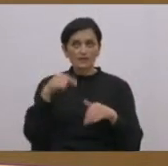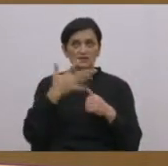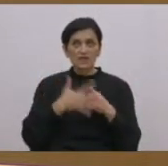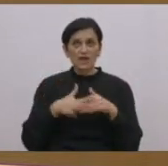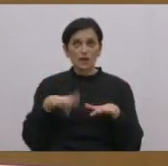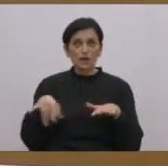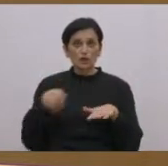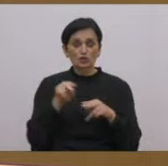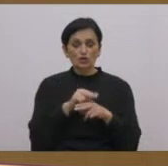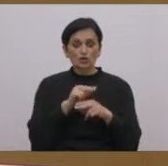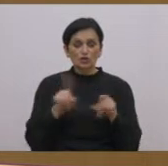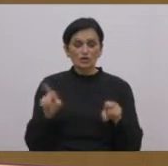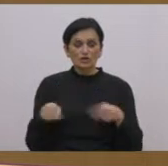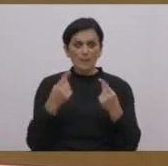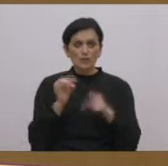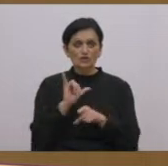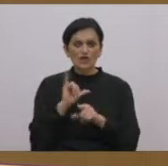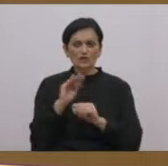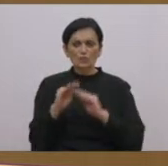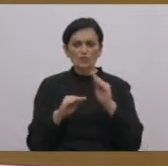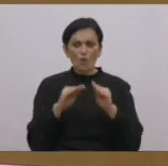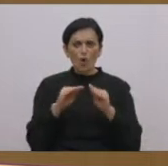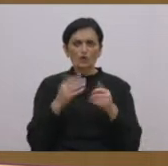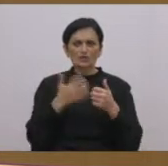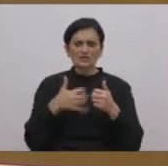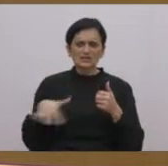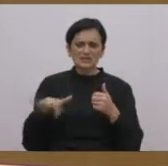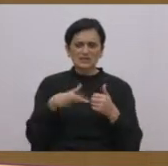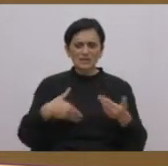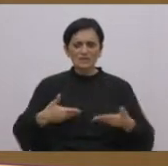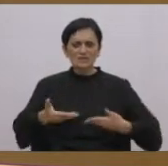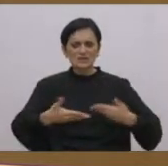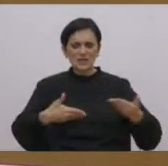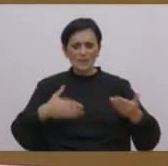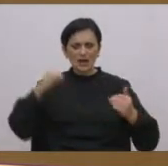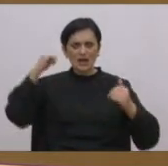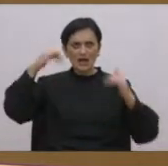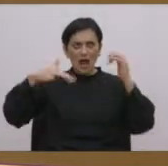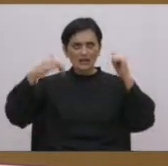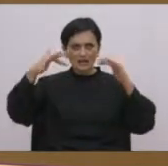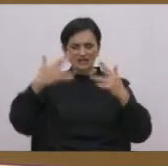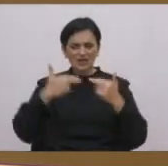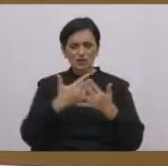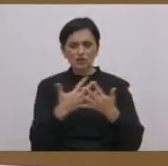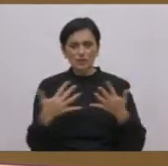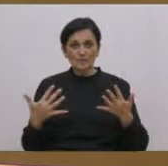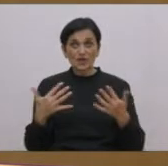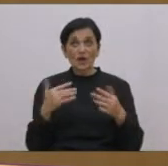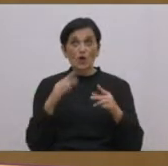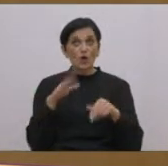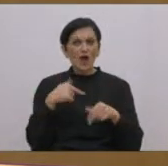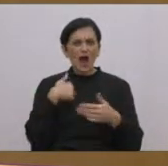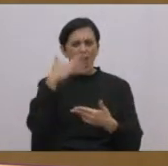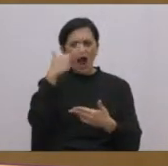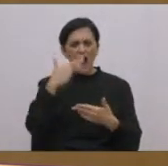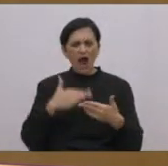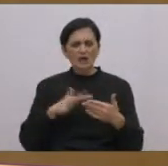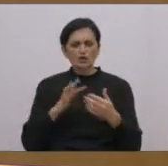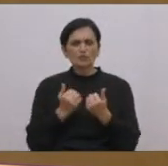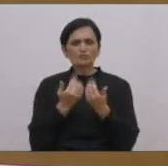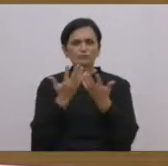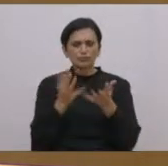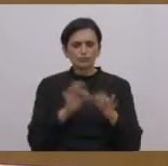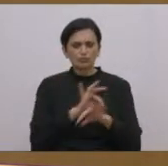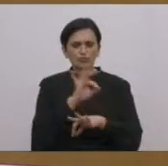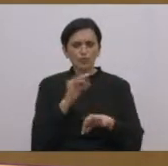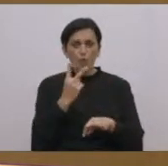ცენტრალური ადგილის რეაბილიტაცია მოხდა, სადაც მოეწყო სკვერები, განათებები, საფეხმავლო ბილიკები და ასე შემდეგ. Და აქ აღარ ჩამოთვლილი მათეულობით პროექტს, რომელიც